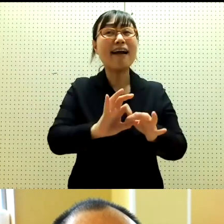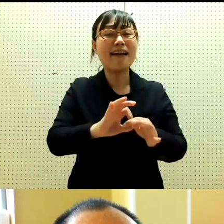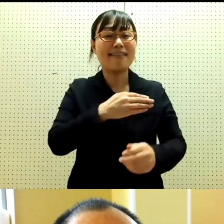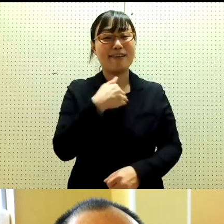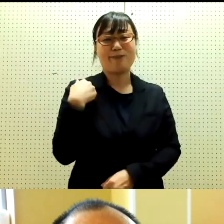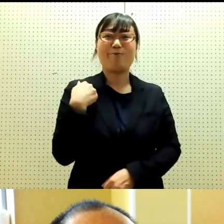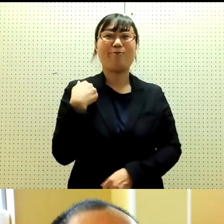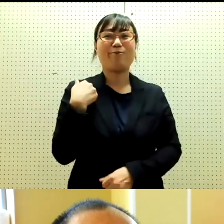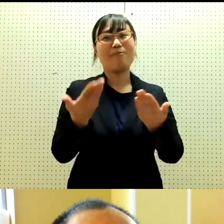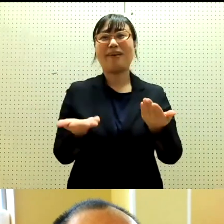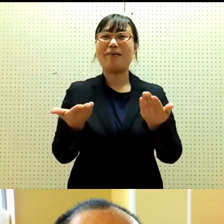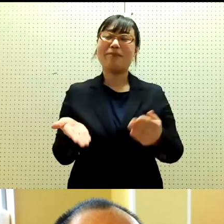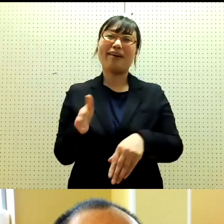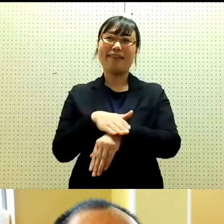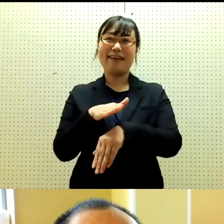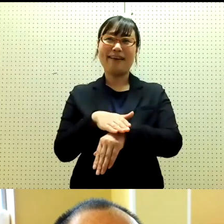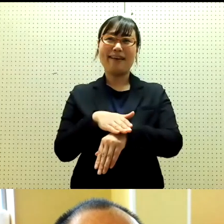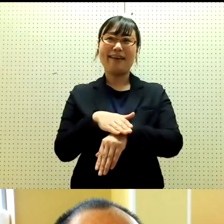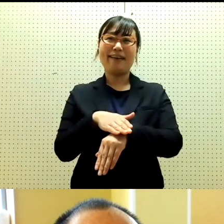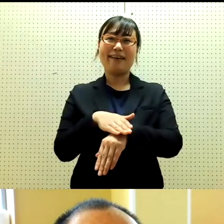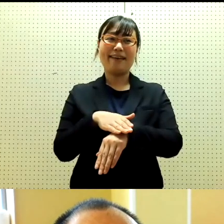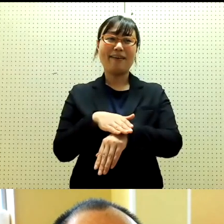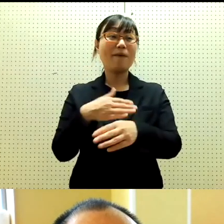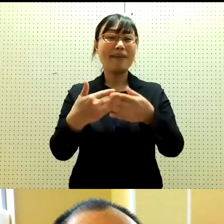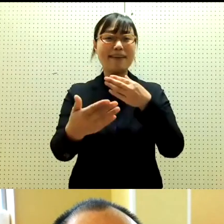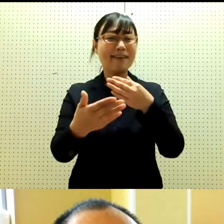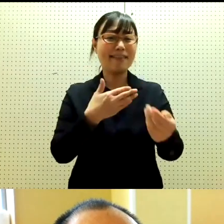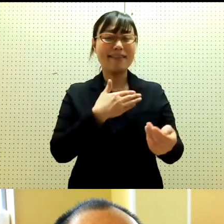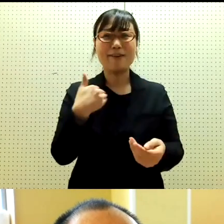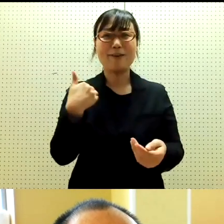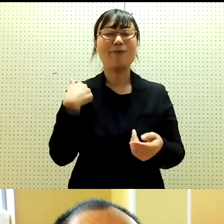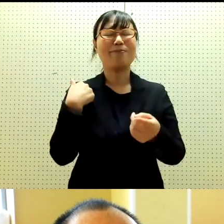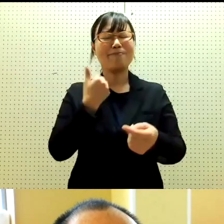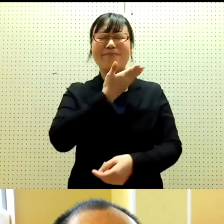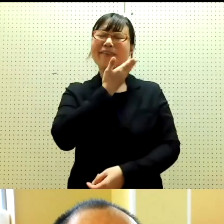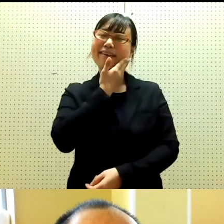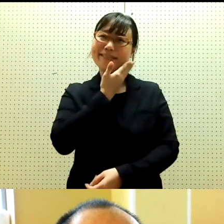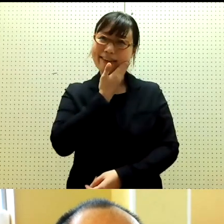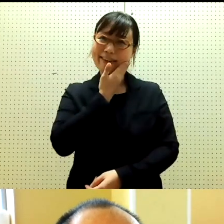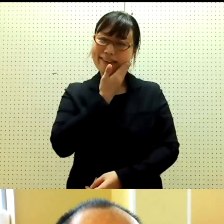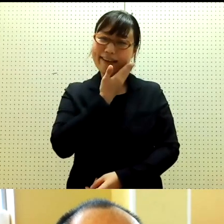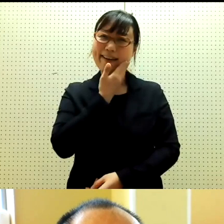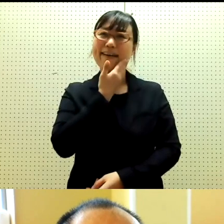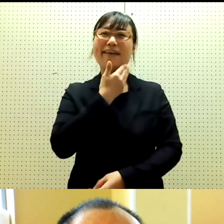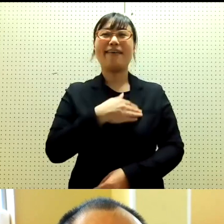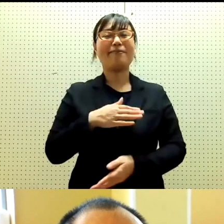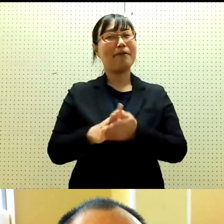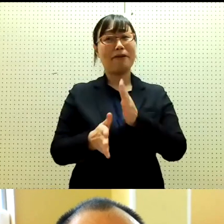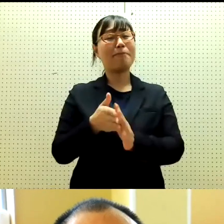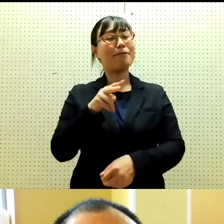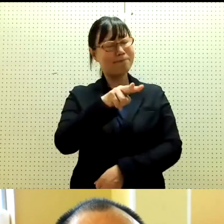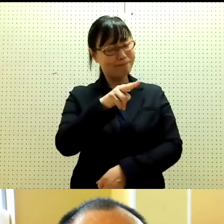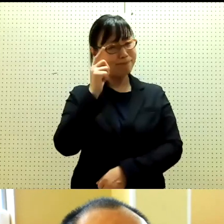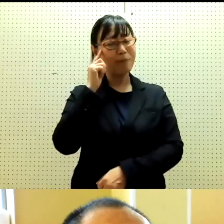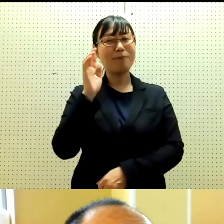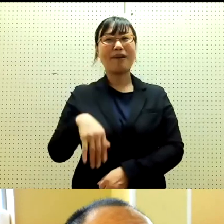学び方に触れられるっていうのは非常に大事だなっていうふうに改めて思いました。